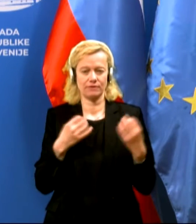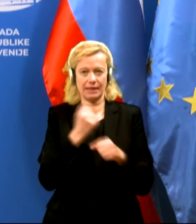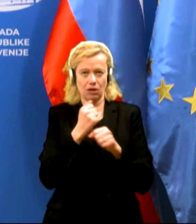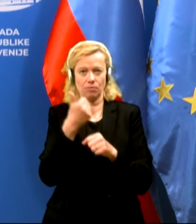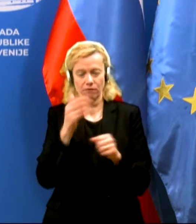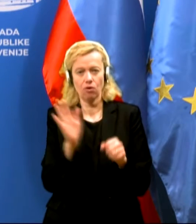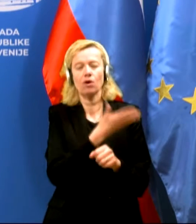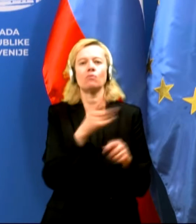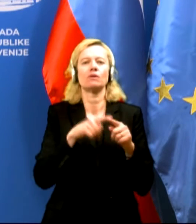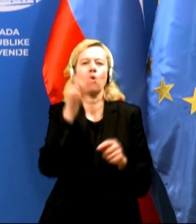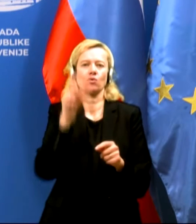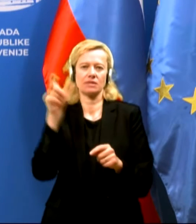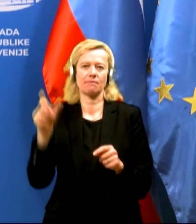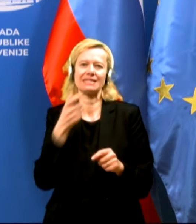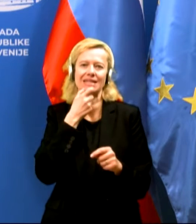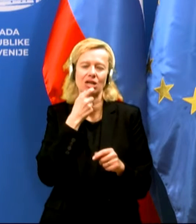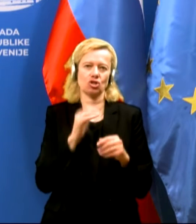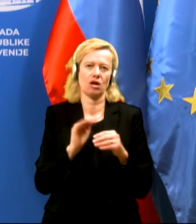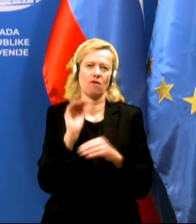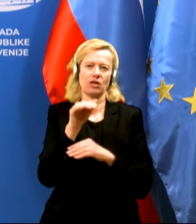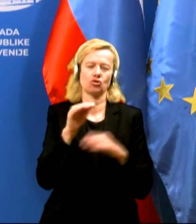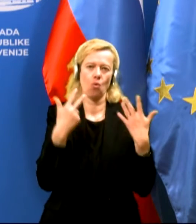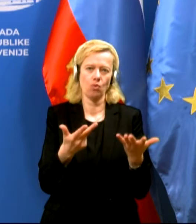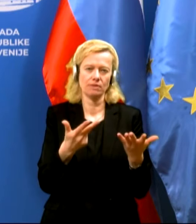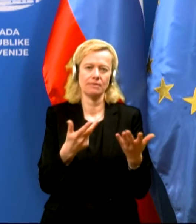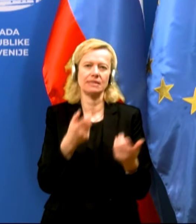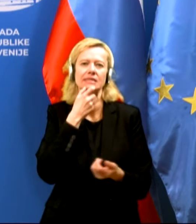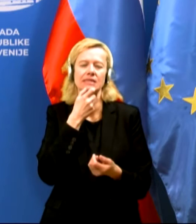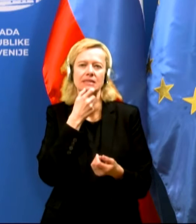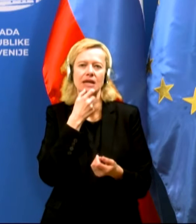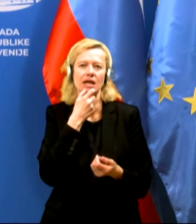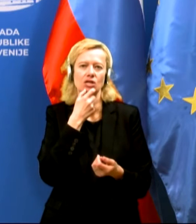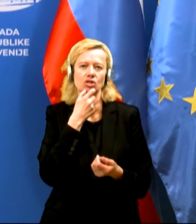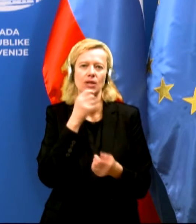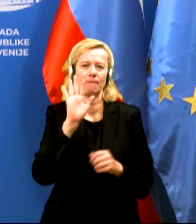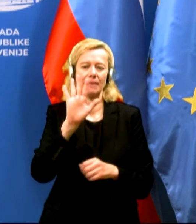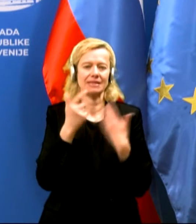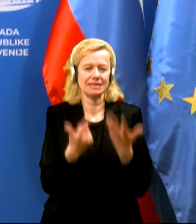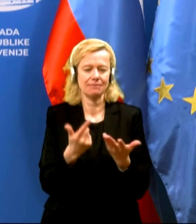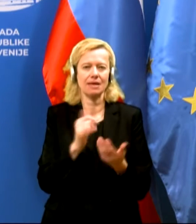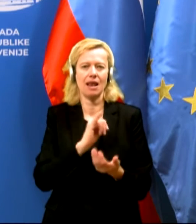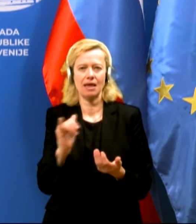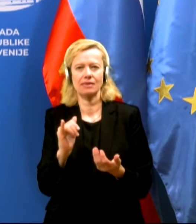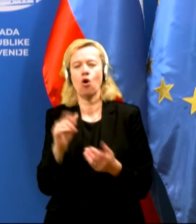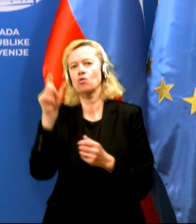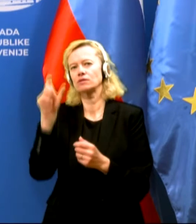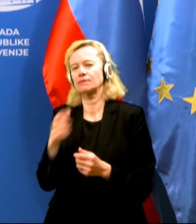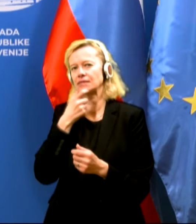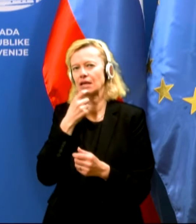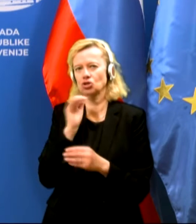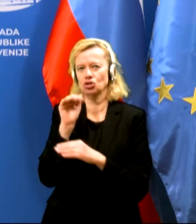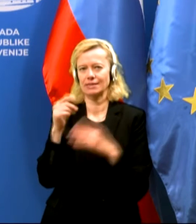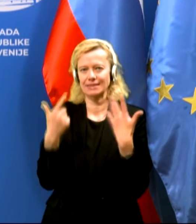osebe, ki so starejše od 80 let, osebe, ki so starejše od 75 let, osebe starejše